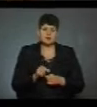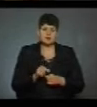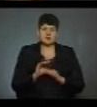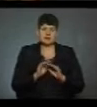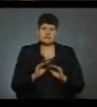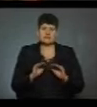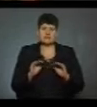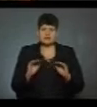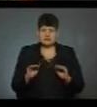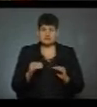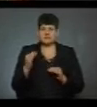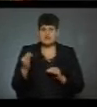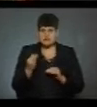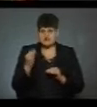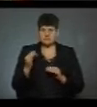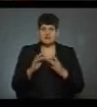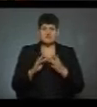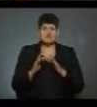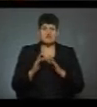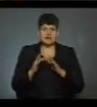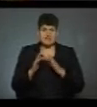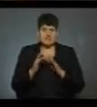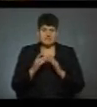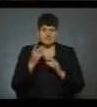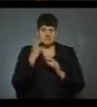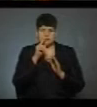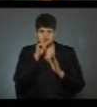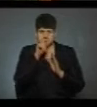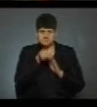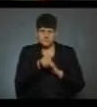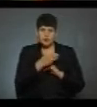діти, як то діти, цікаві, вони в інтернеті завжди, і його дочка